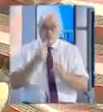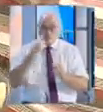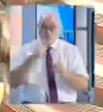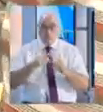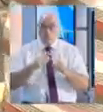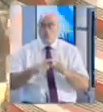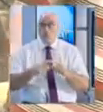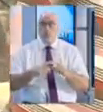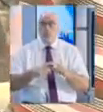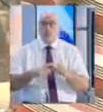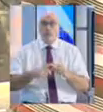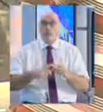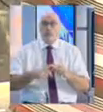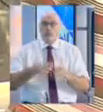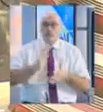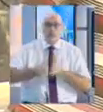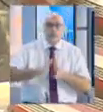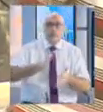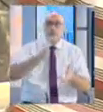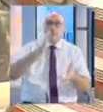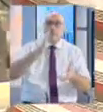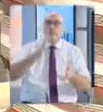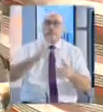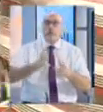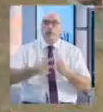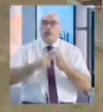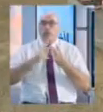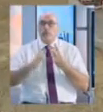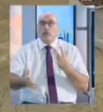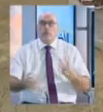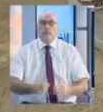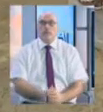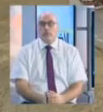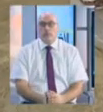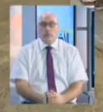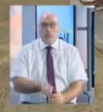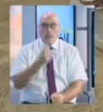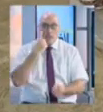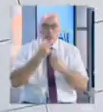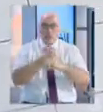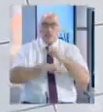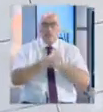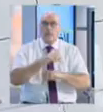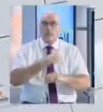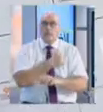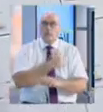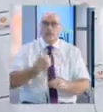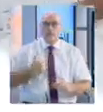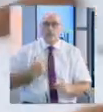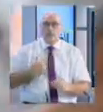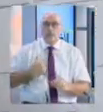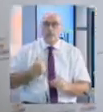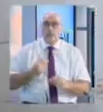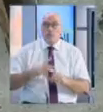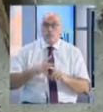الكارثه. وشي عندنا نحن جيراننا هنا دهم البارح للسبيطار. مديريه النشاط الاجتماعي سرعت